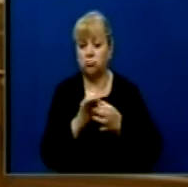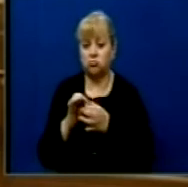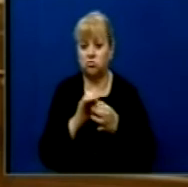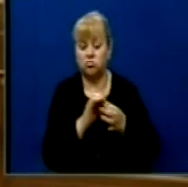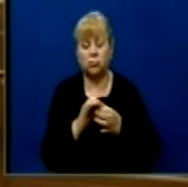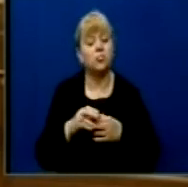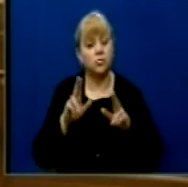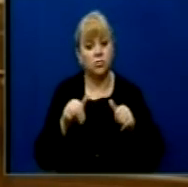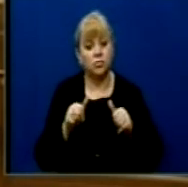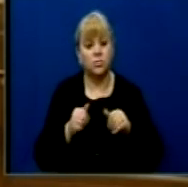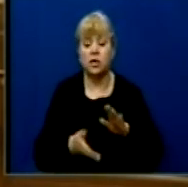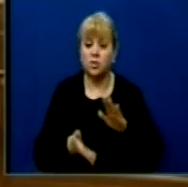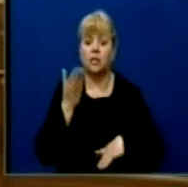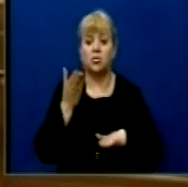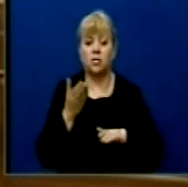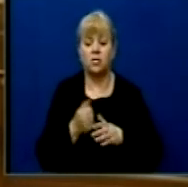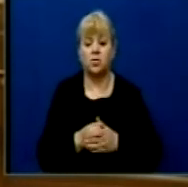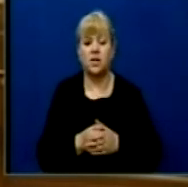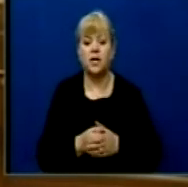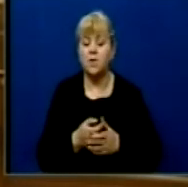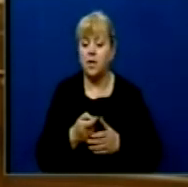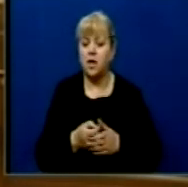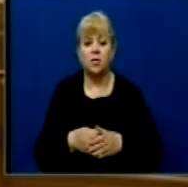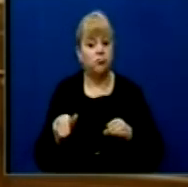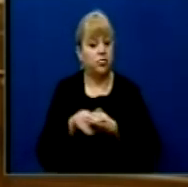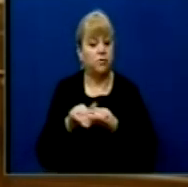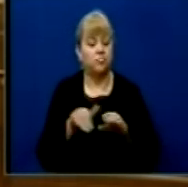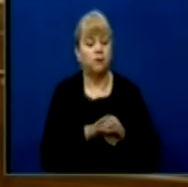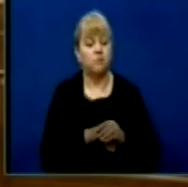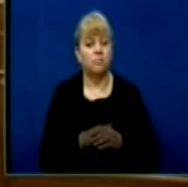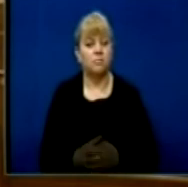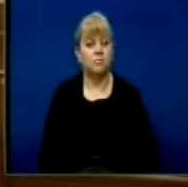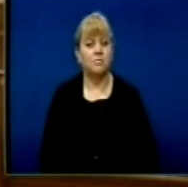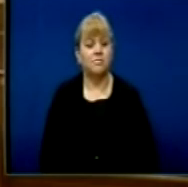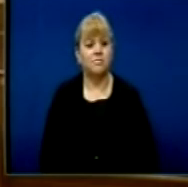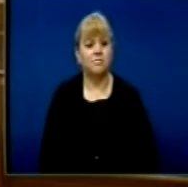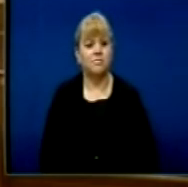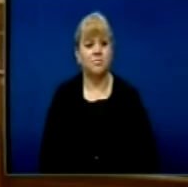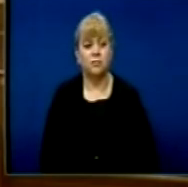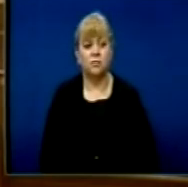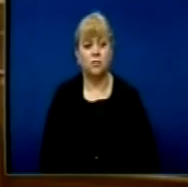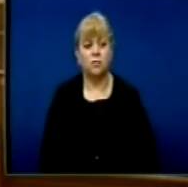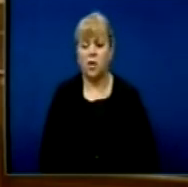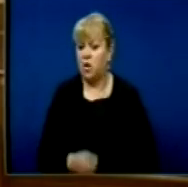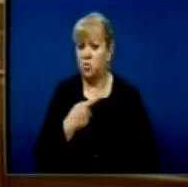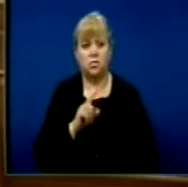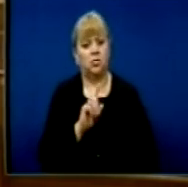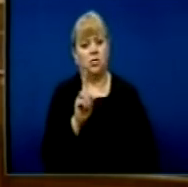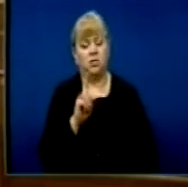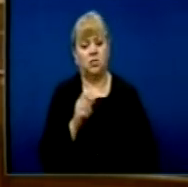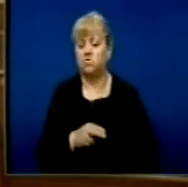bëhet e mundshme dhe të rritet të zbogljohet papunësia dhe njerëzit të zbogljohet. Jo, nuk është punë gjinoje, zoti Savileci, është punë